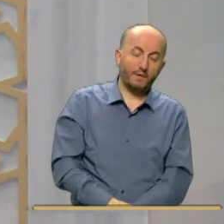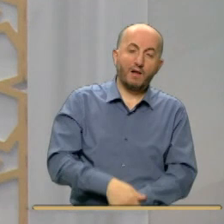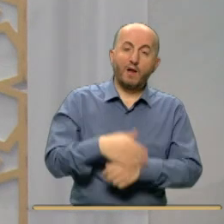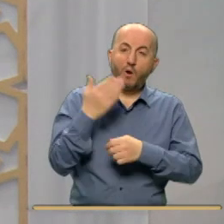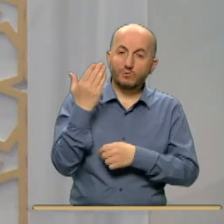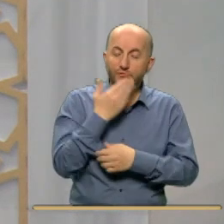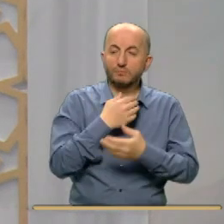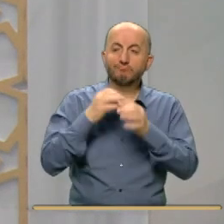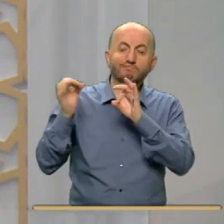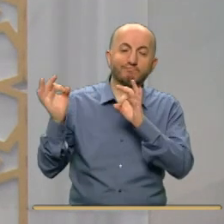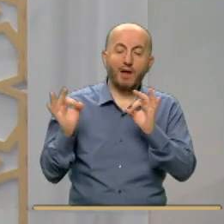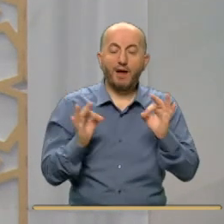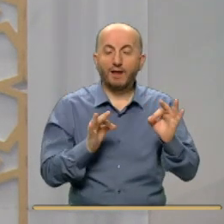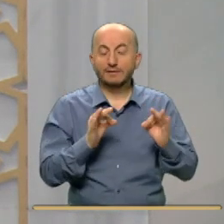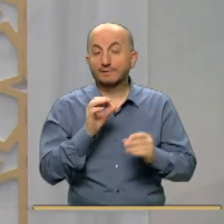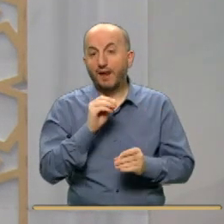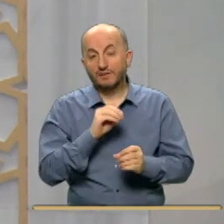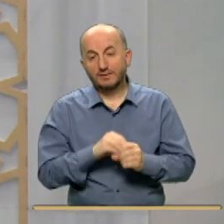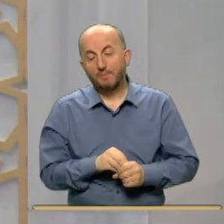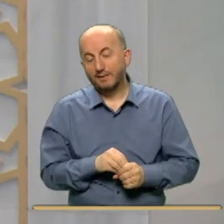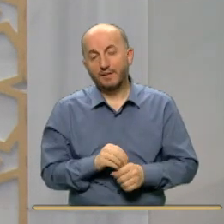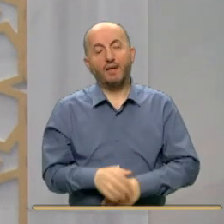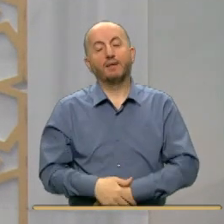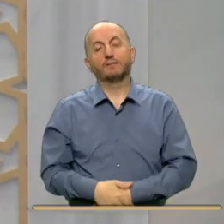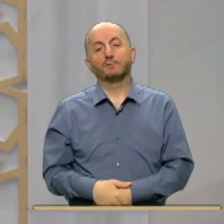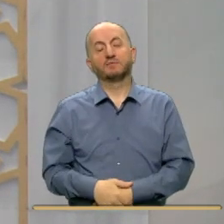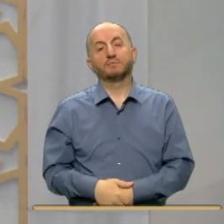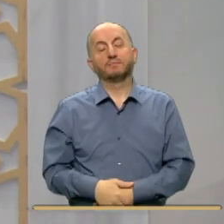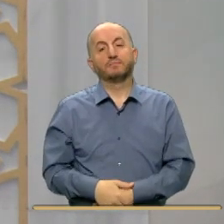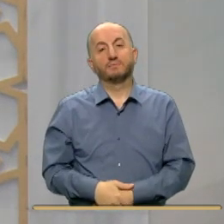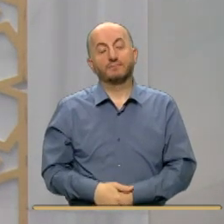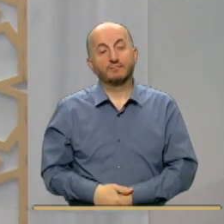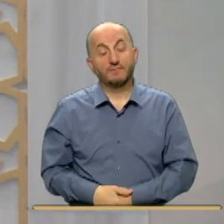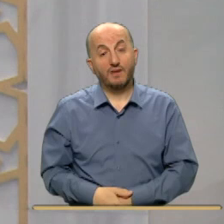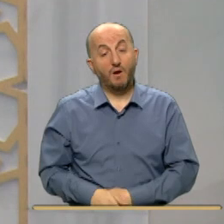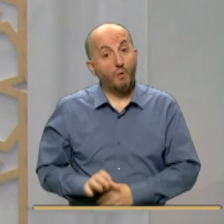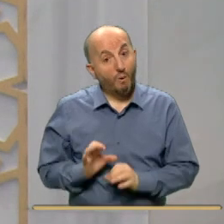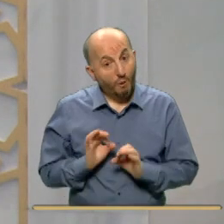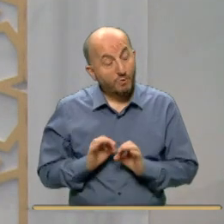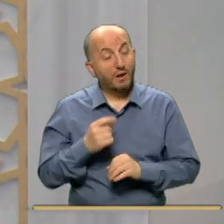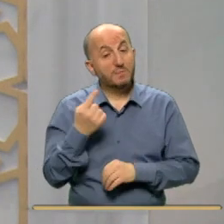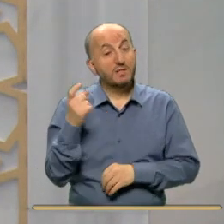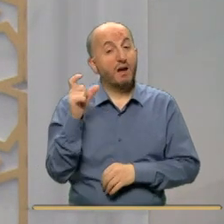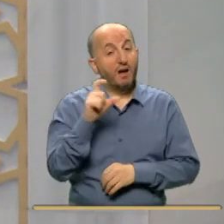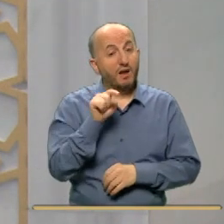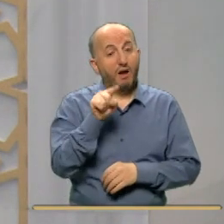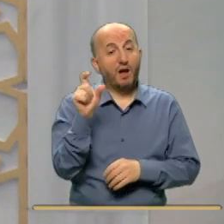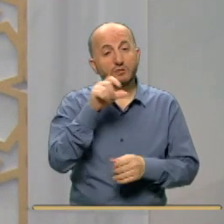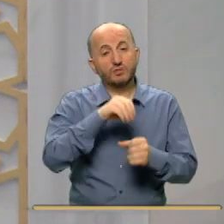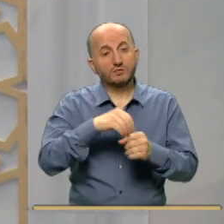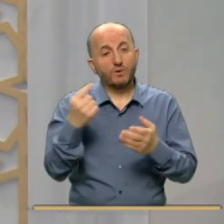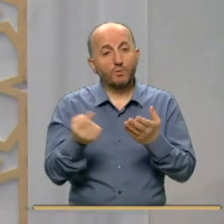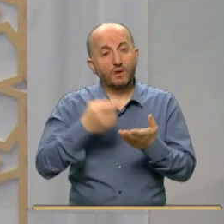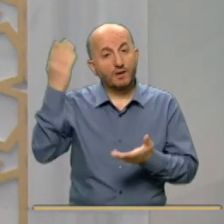Okuduğum ayet-i kerime, Estaizu billah şehru ramazanellezi unzile fihil Kur'an. Ramazan ayı öyle bir aydır ki o ayda Kur'an-ı Kerim